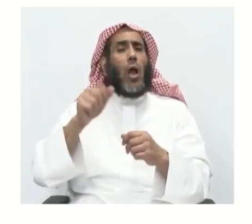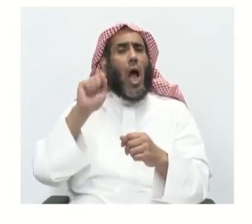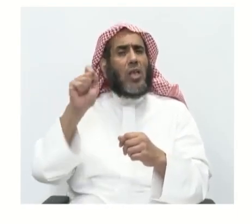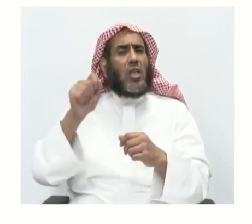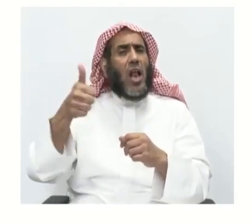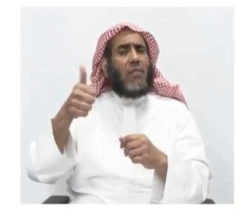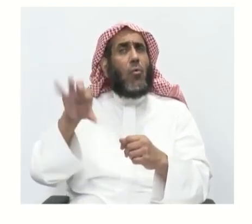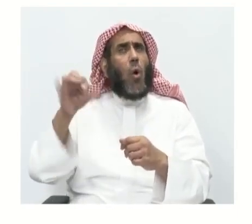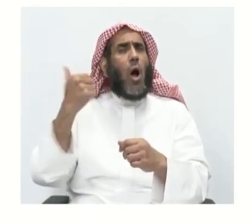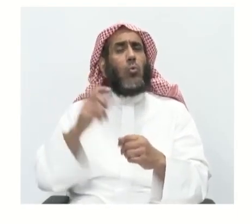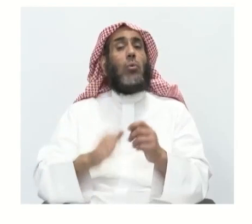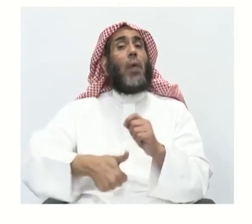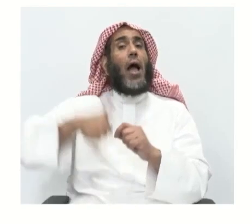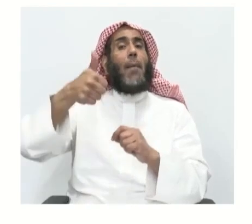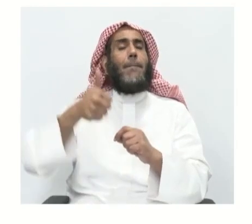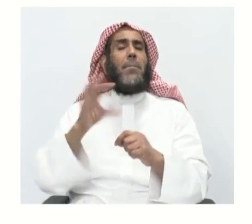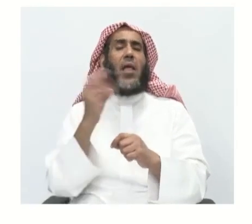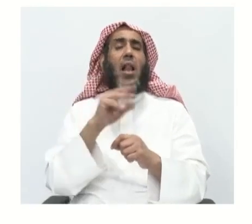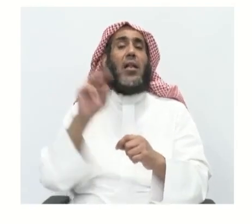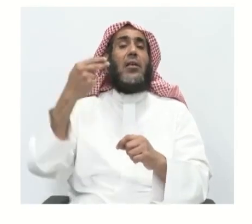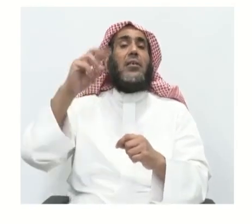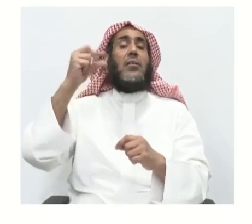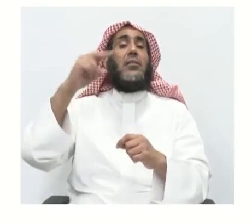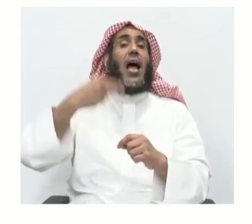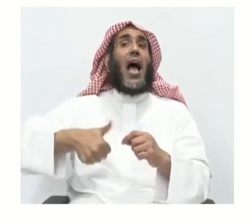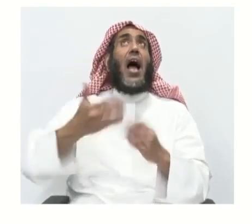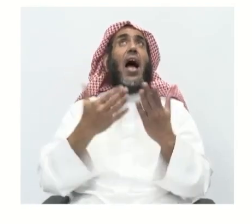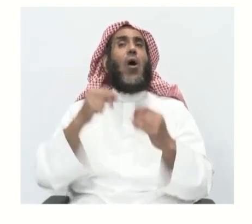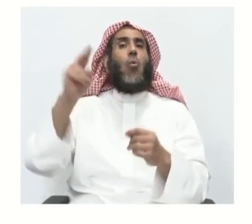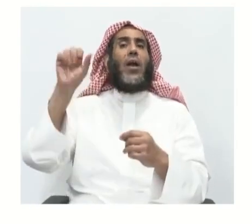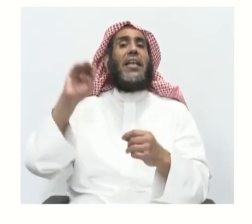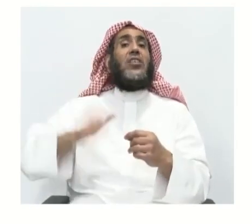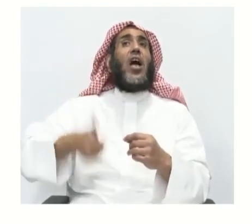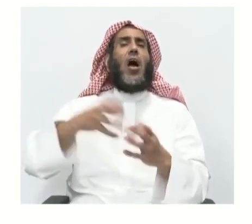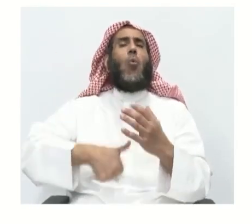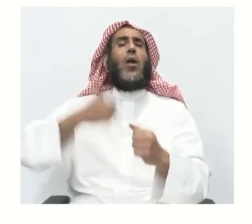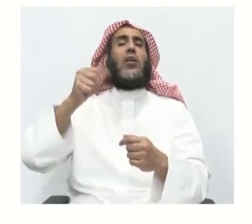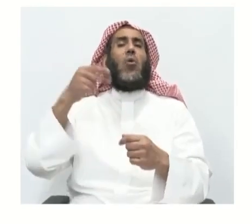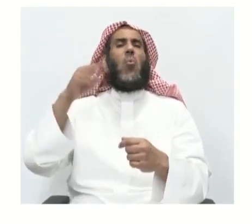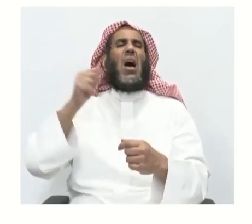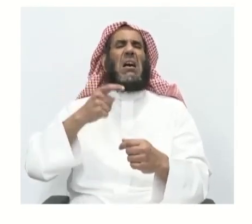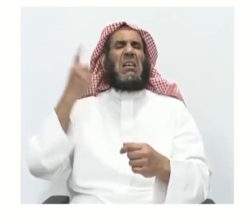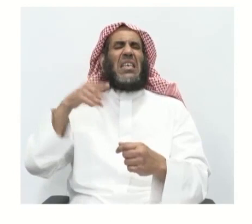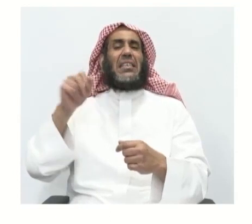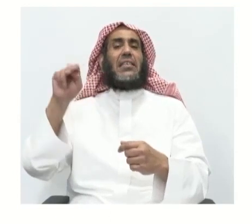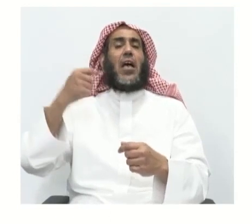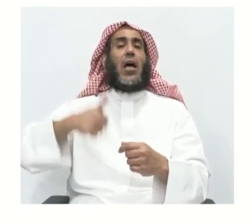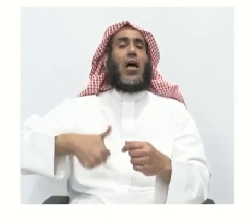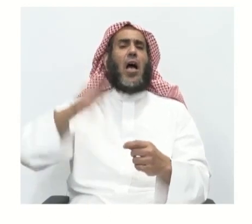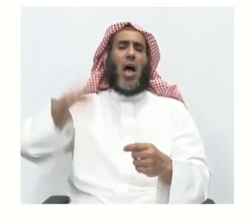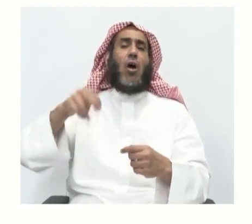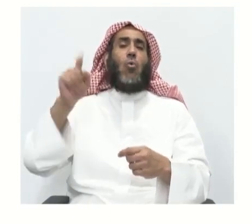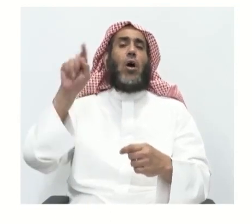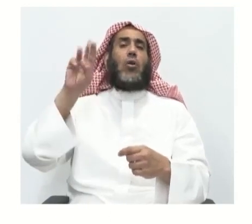واو حتى تكتب الف قائمه الكلمات مثل دعى ونجى وعصى وربى هذه